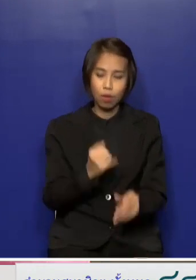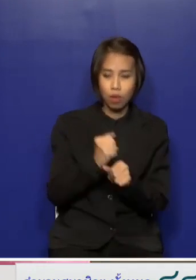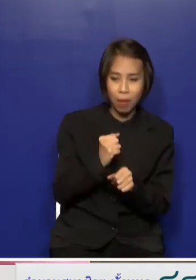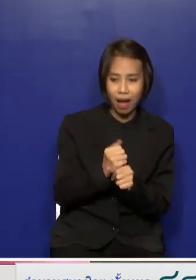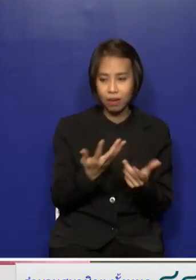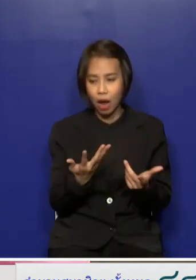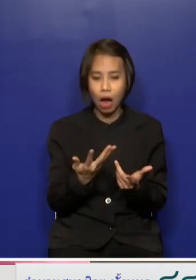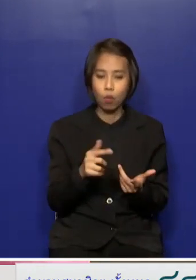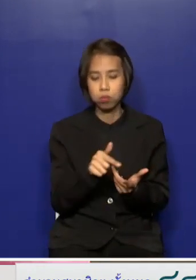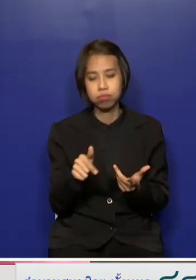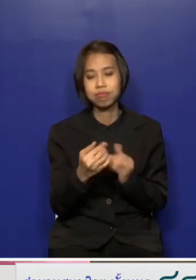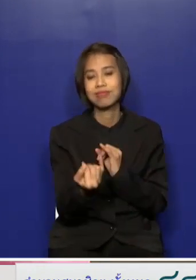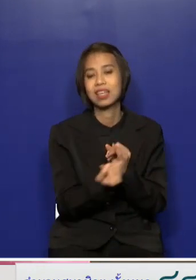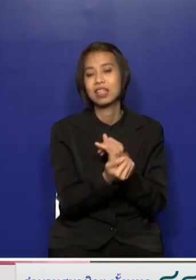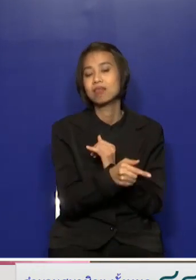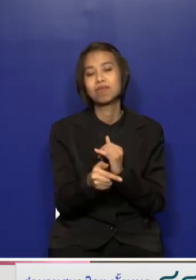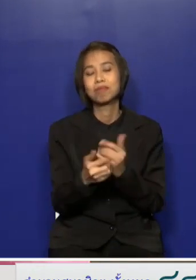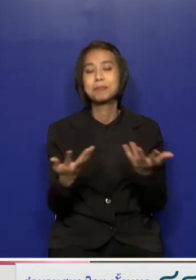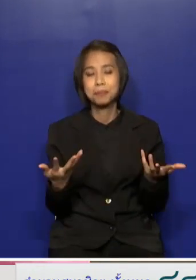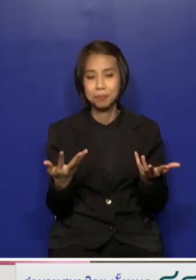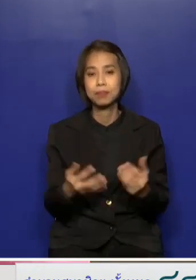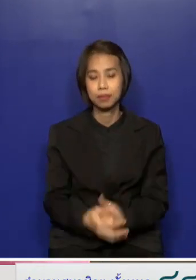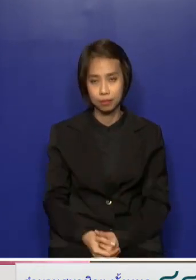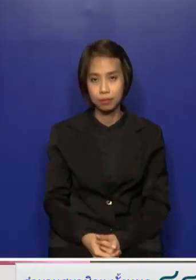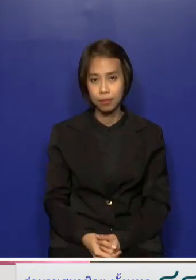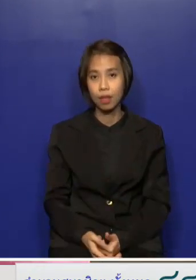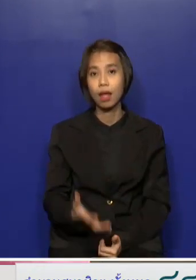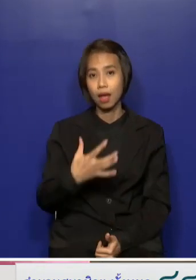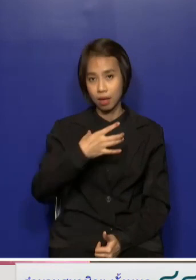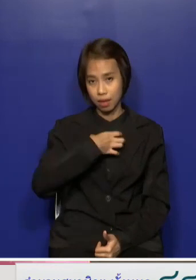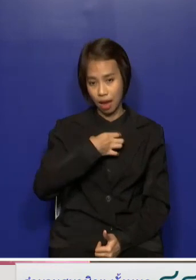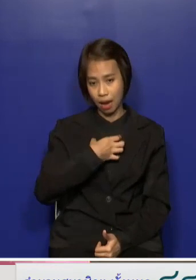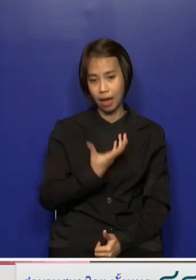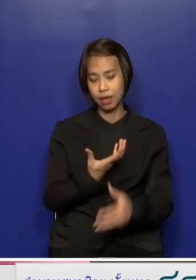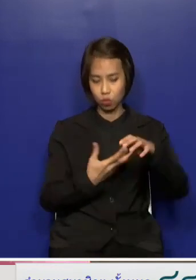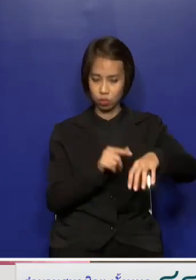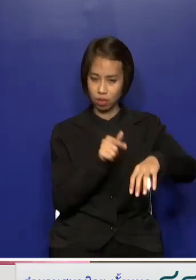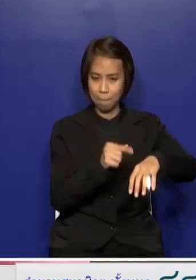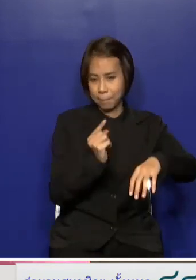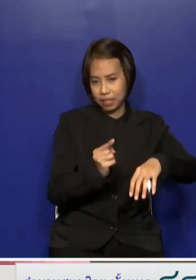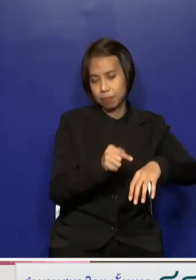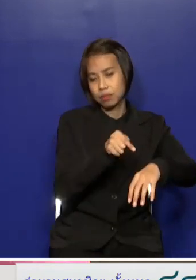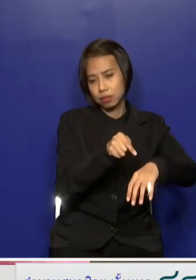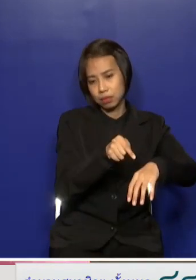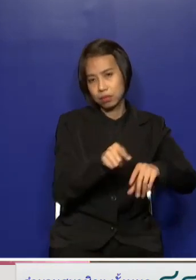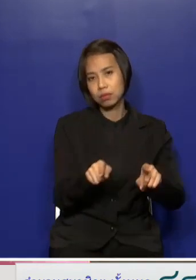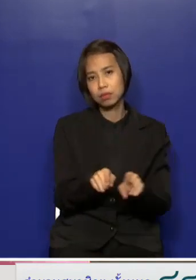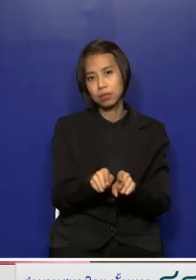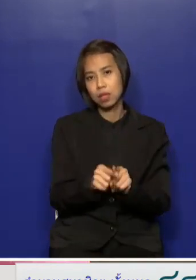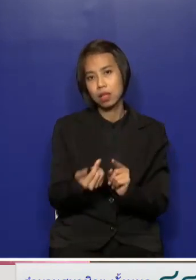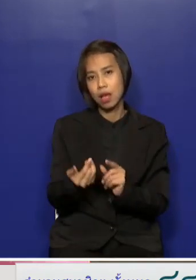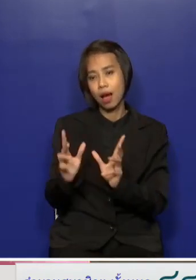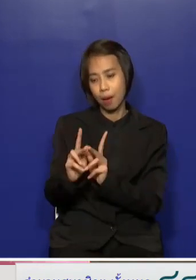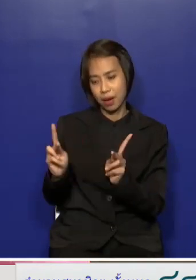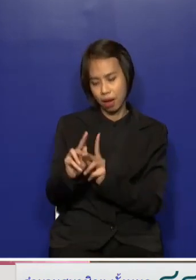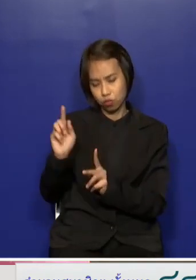ครับผมต้องการให้หน่วยงานกรรมการประจำเลือกตั้งนะครับถูกได้รับความสนใจจากท่านกรรมการ